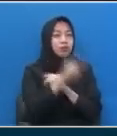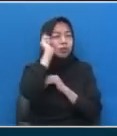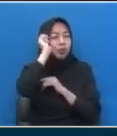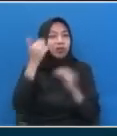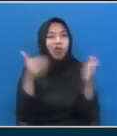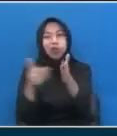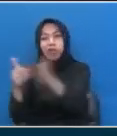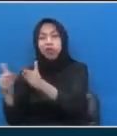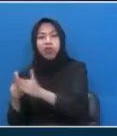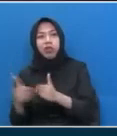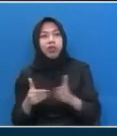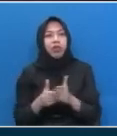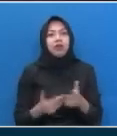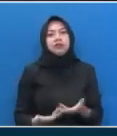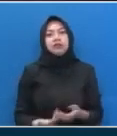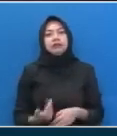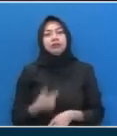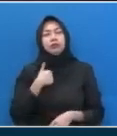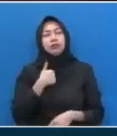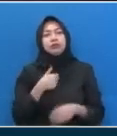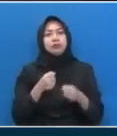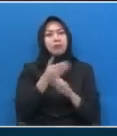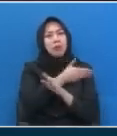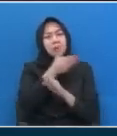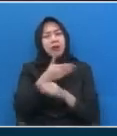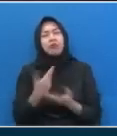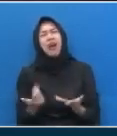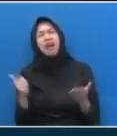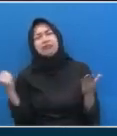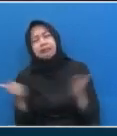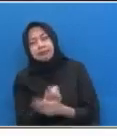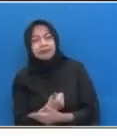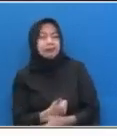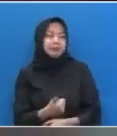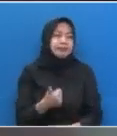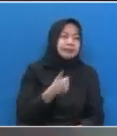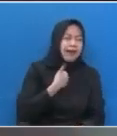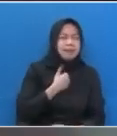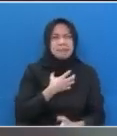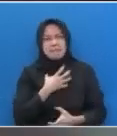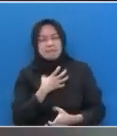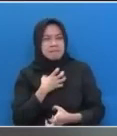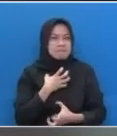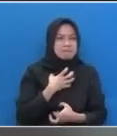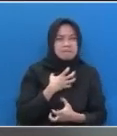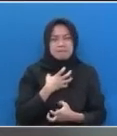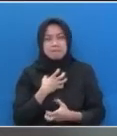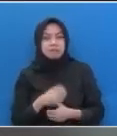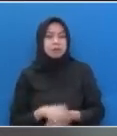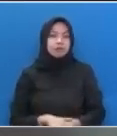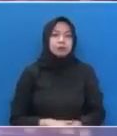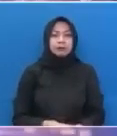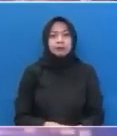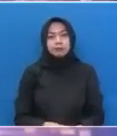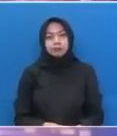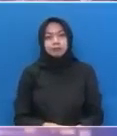demikianlah penyesalan kerap tiba belakangan Tertinggal oleh amarah dan murka yang mendahului